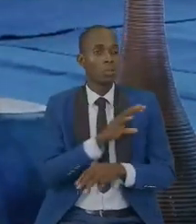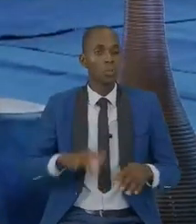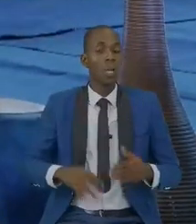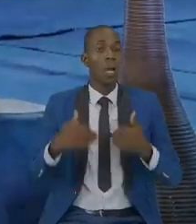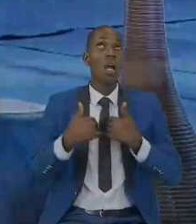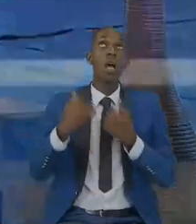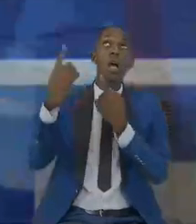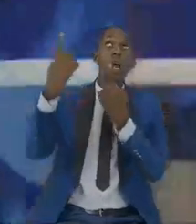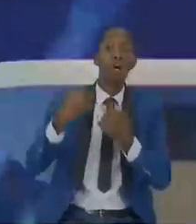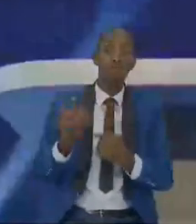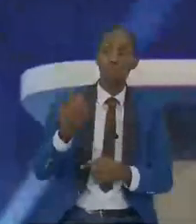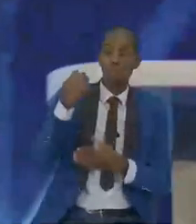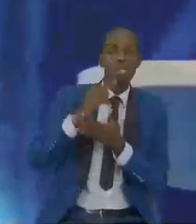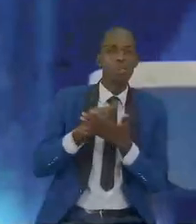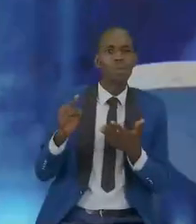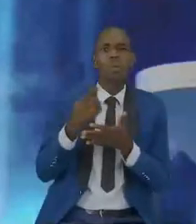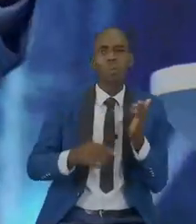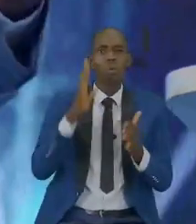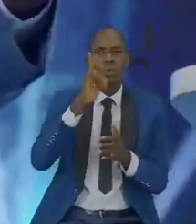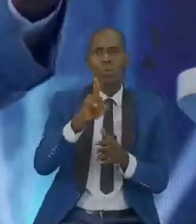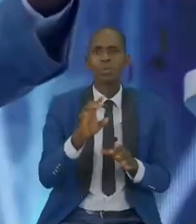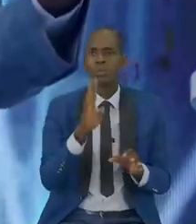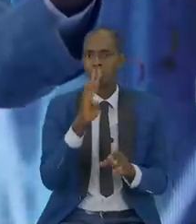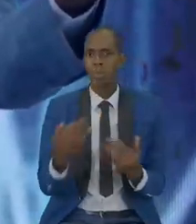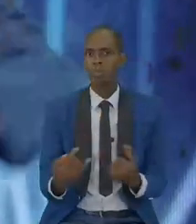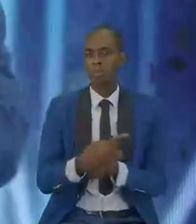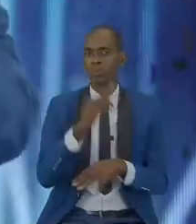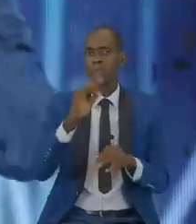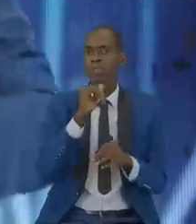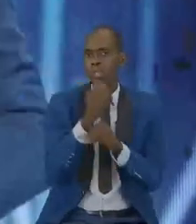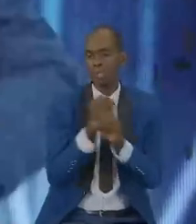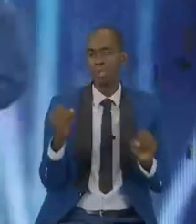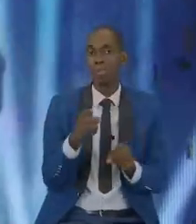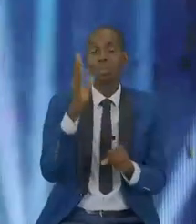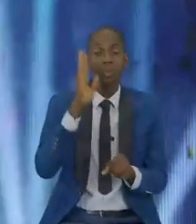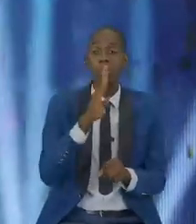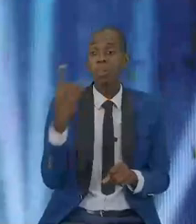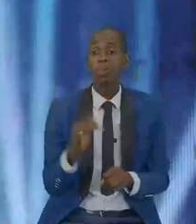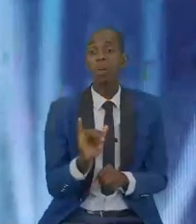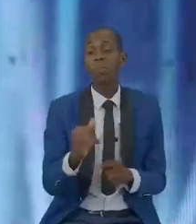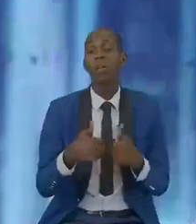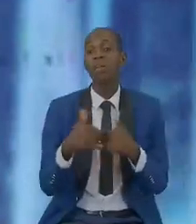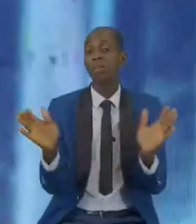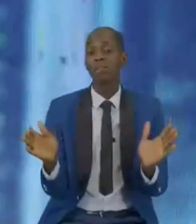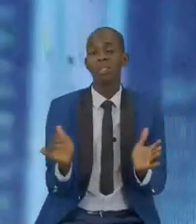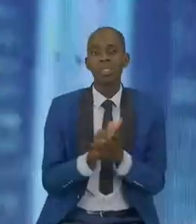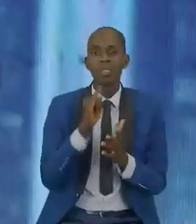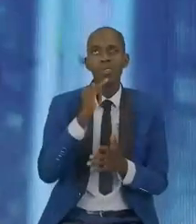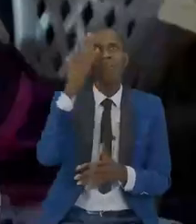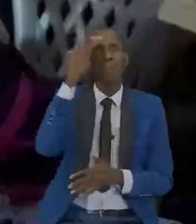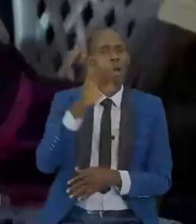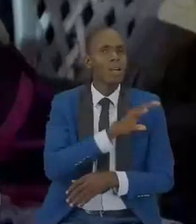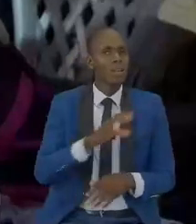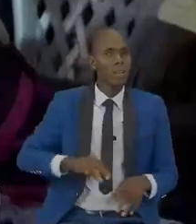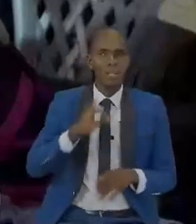voulant pas qu'aucun périsse. Si Christ est venu la semaine passée, où serais-tu aujourd'hui si tu n'es pas sauvé?